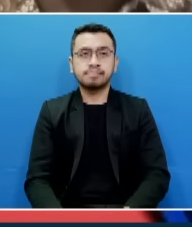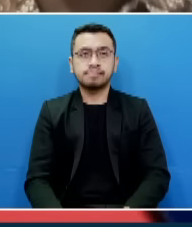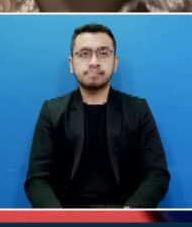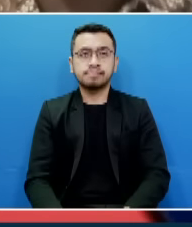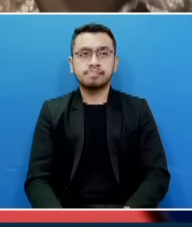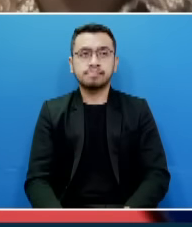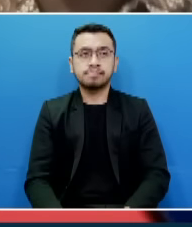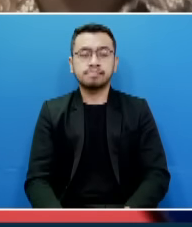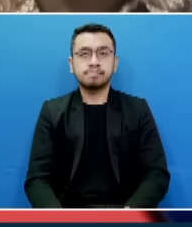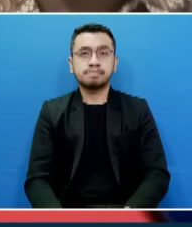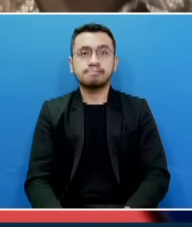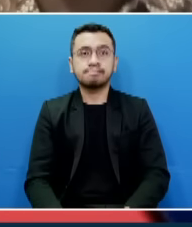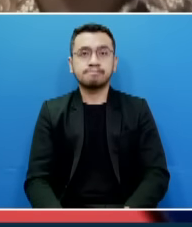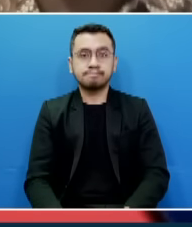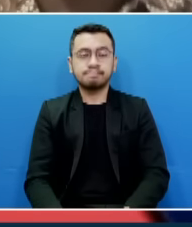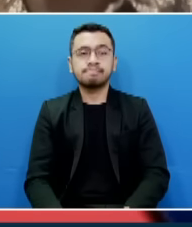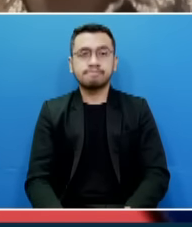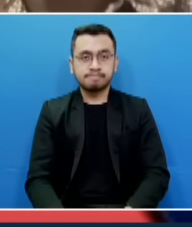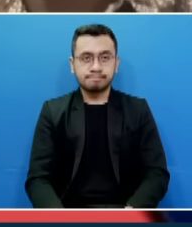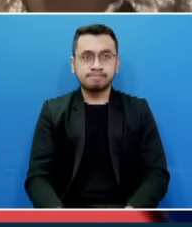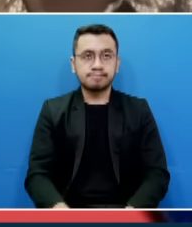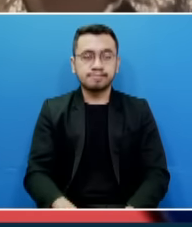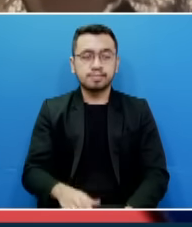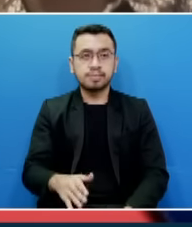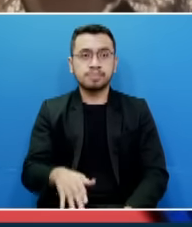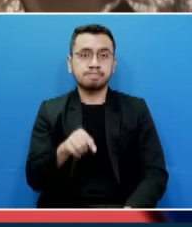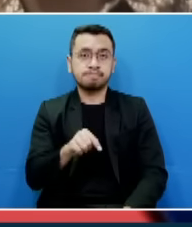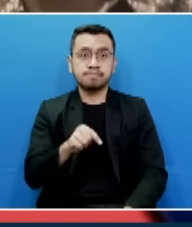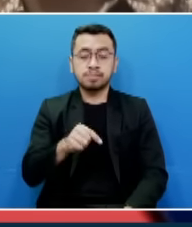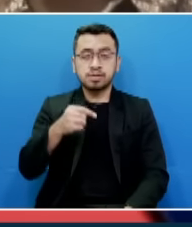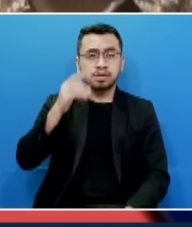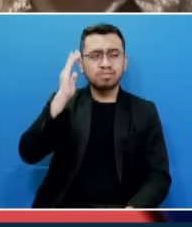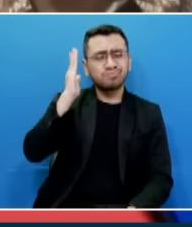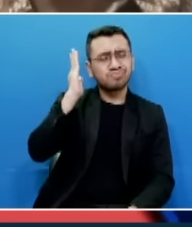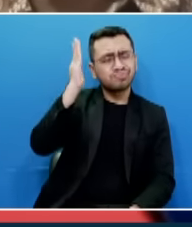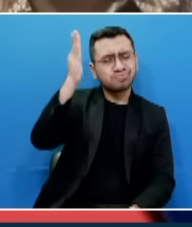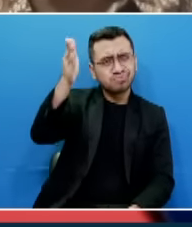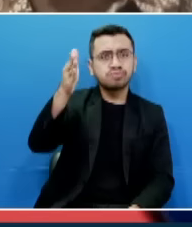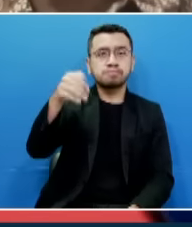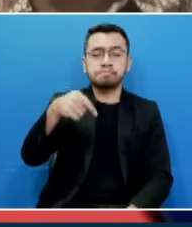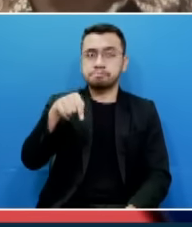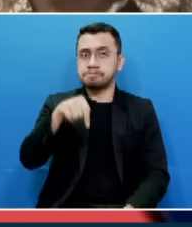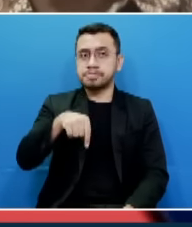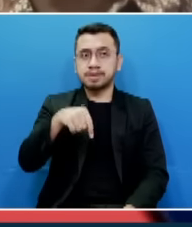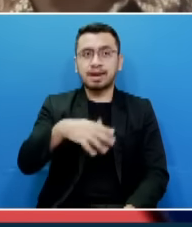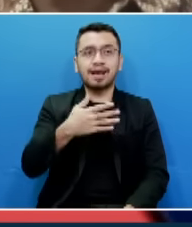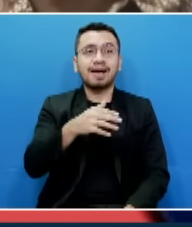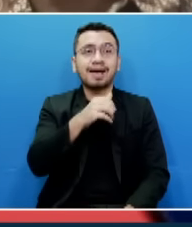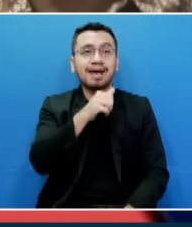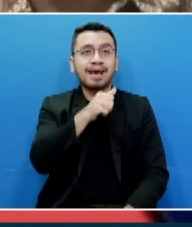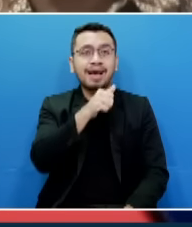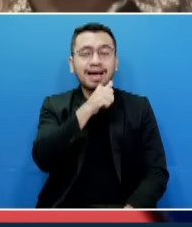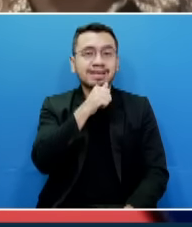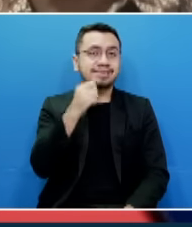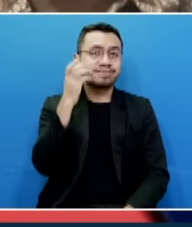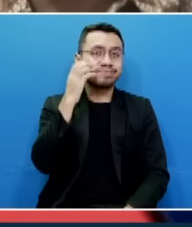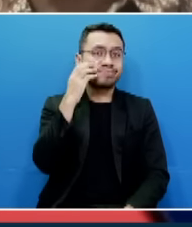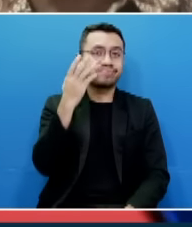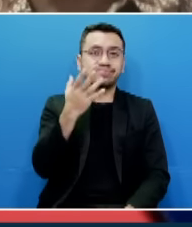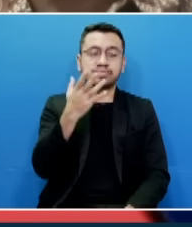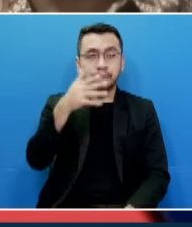betul Oke jadi menurut Prof sendiri nih untuk ke depannya itu baiknya Sikap apa yang diambil oleh masing-masing capres ni karena tadi